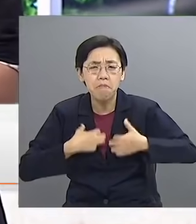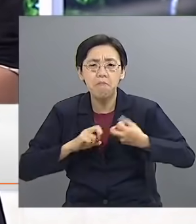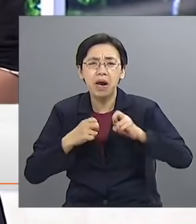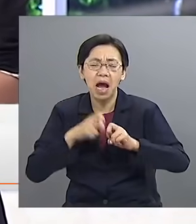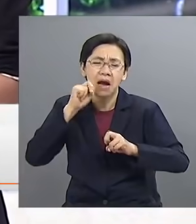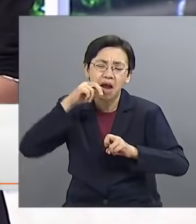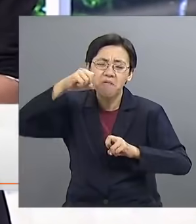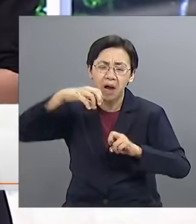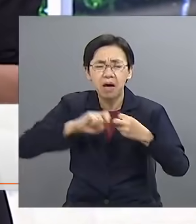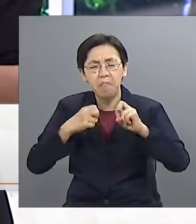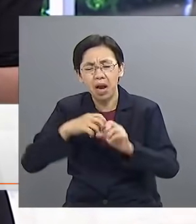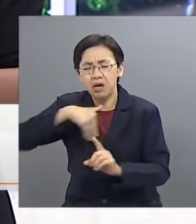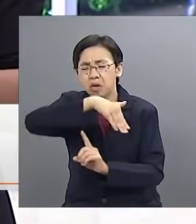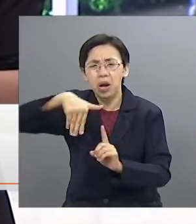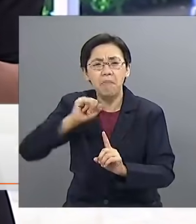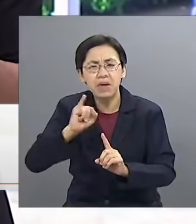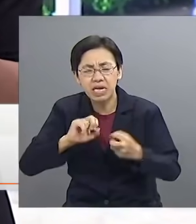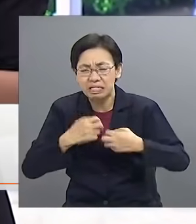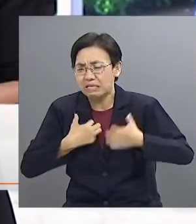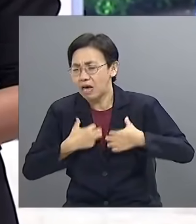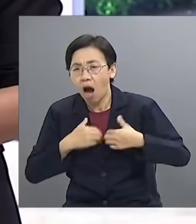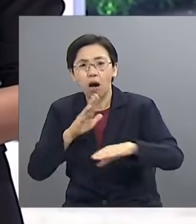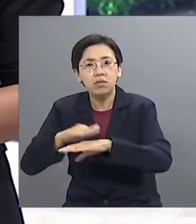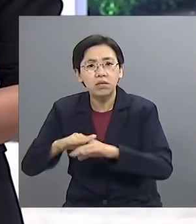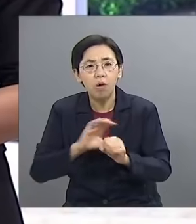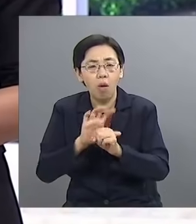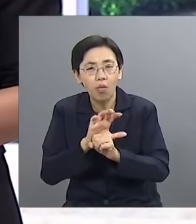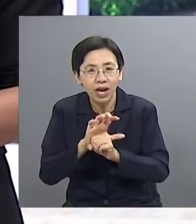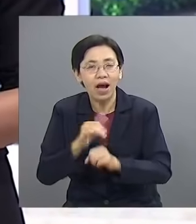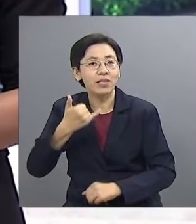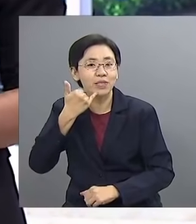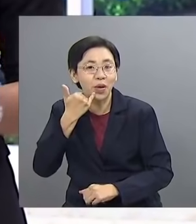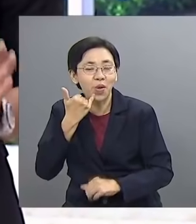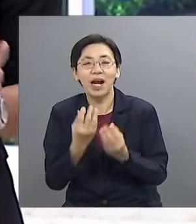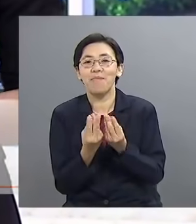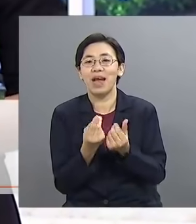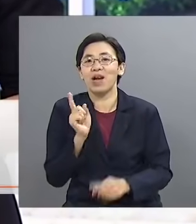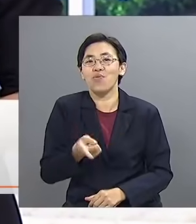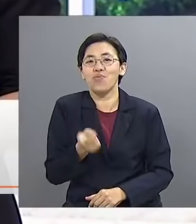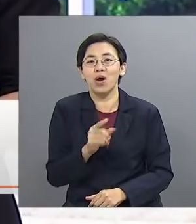ธรรมสิ่งแวดล้อมไม่พึงประสงค์เตือนภัยโควิดกันนะคะหมายเลขโทรศัพท์ของเรายังเหมือนเดิมนะคะ